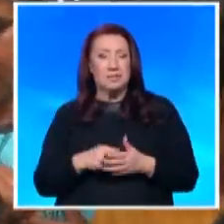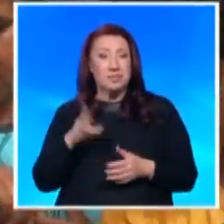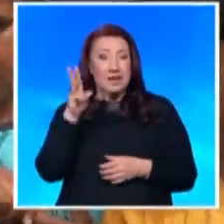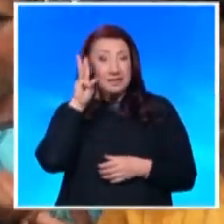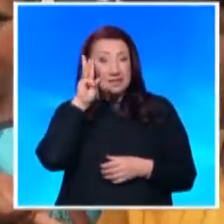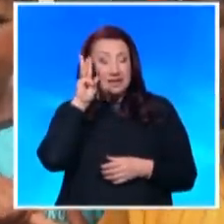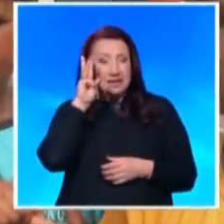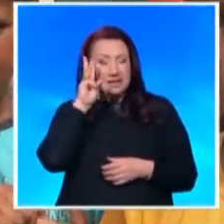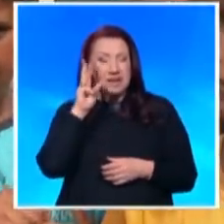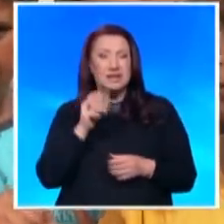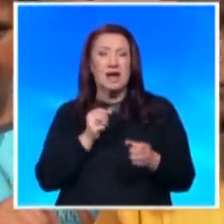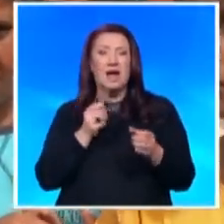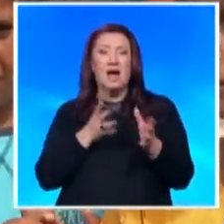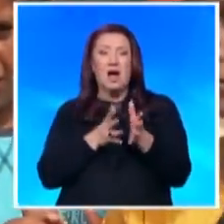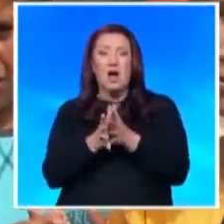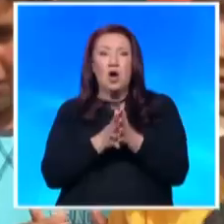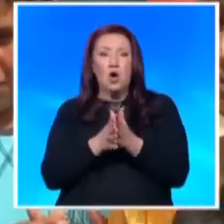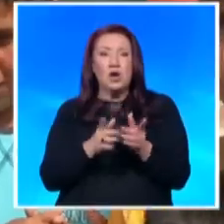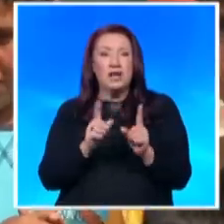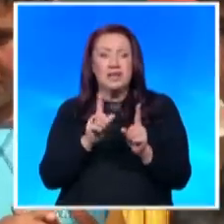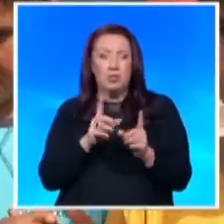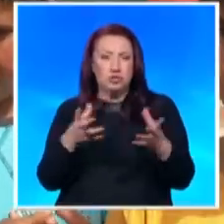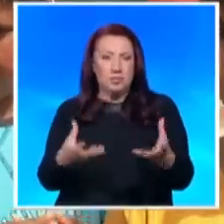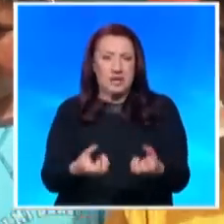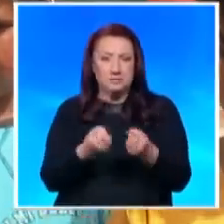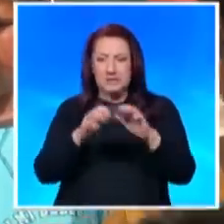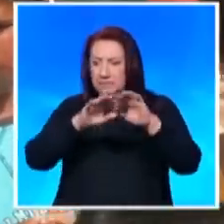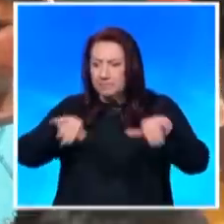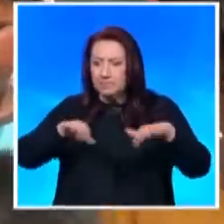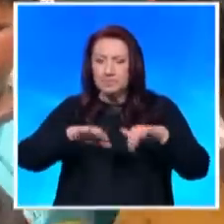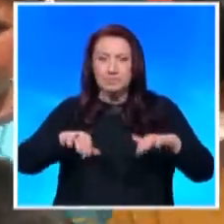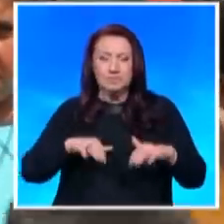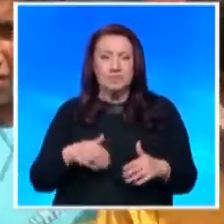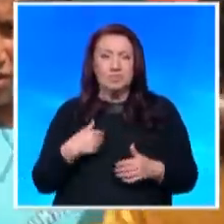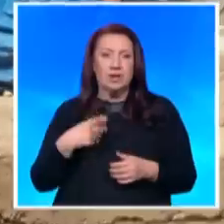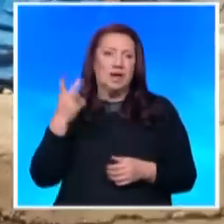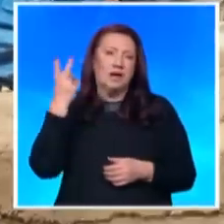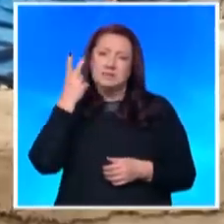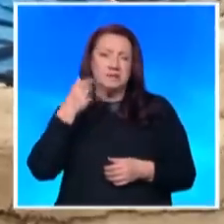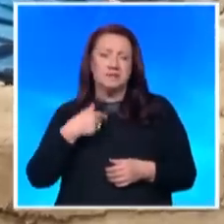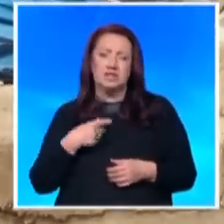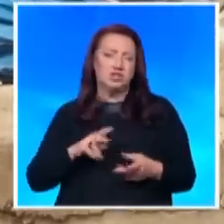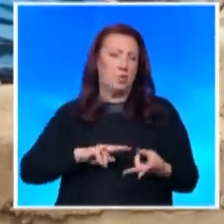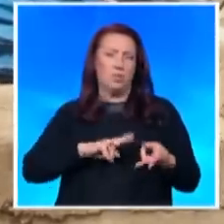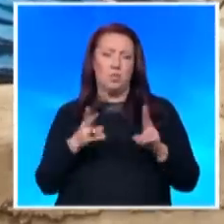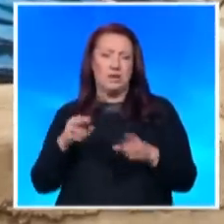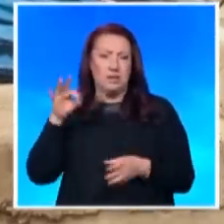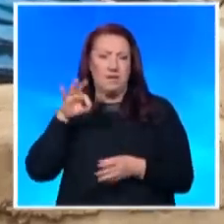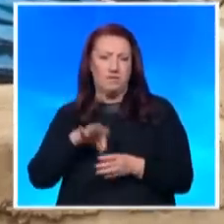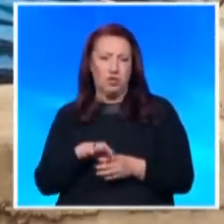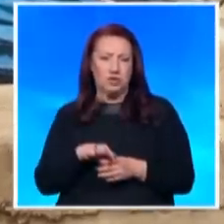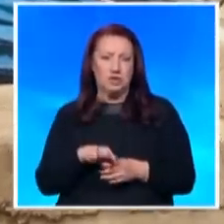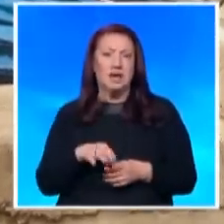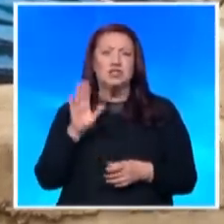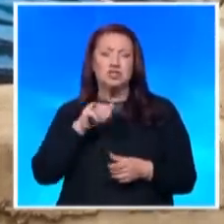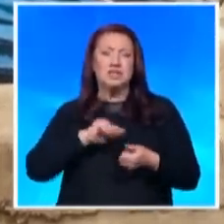3 дена хората дочакаха смъртта си в безпомощност. Разбира се, че ще си променя вота. Тази несправедливост, ще се